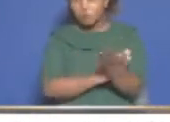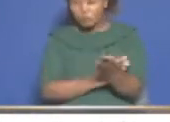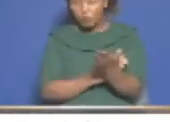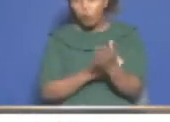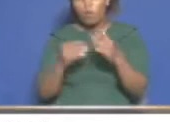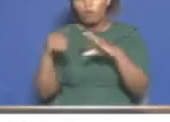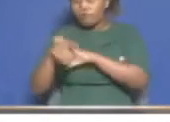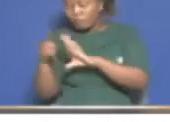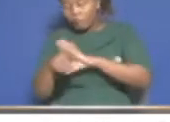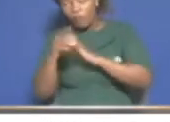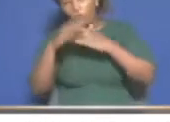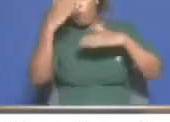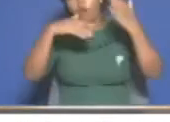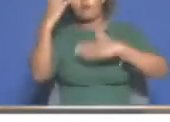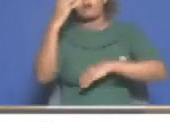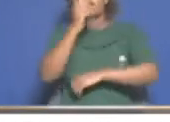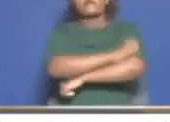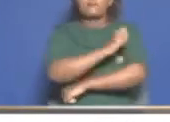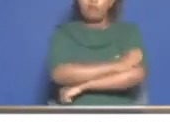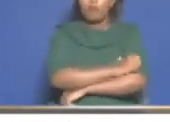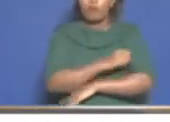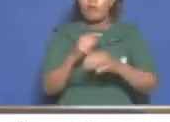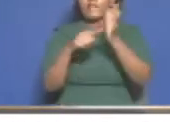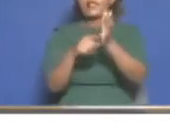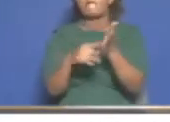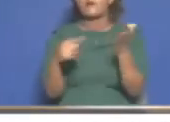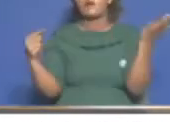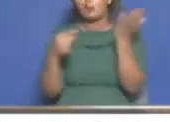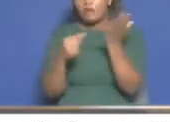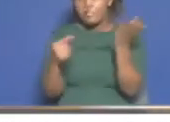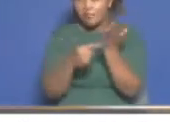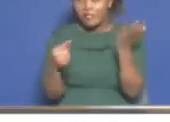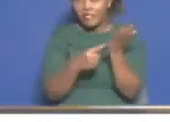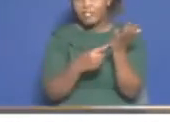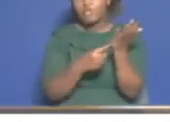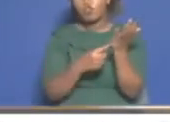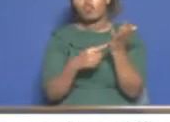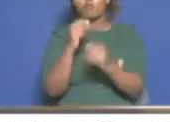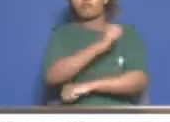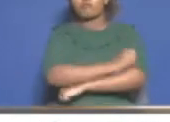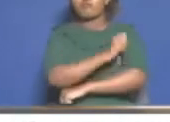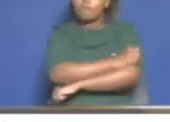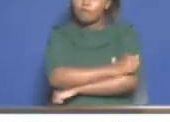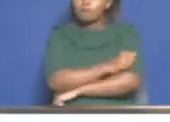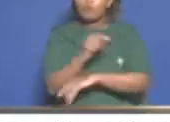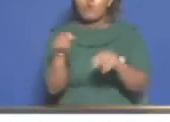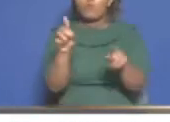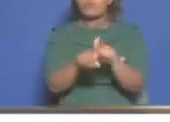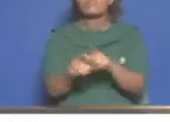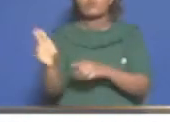especially technical shahada za technical fields. Waweze